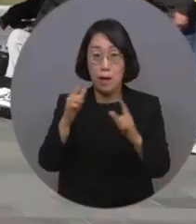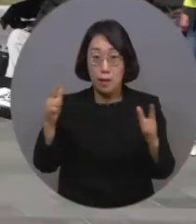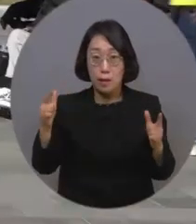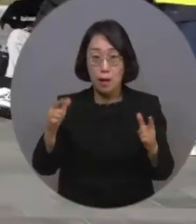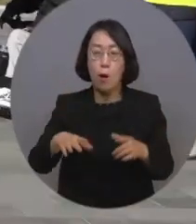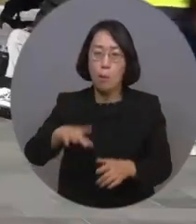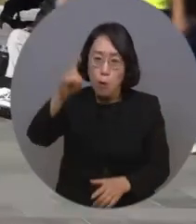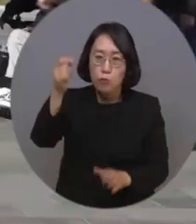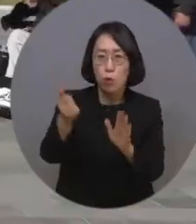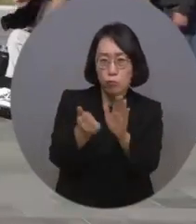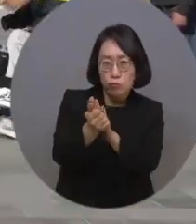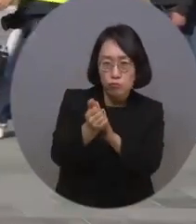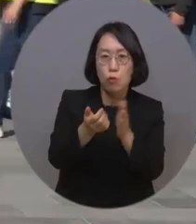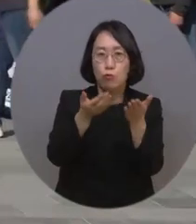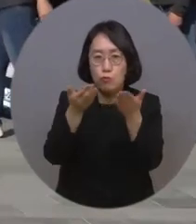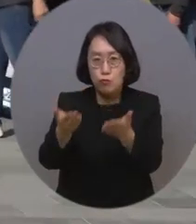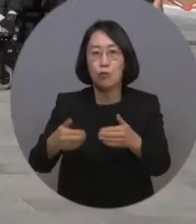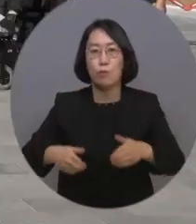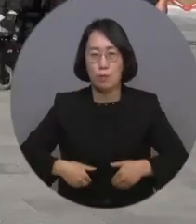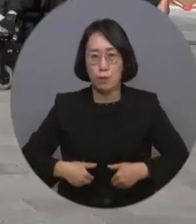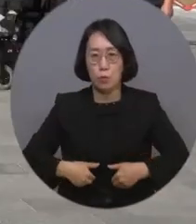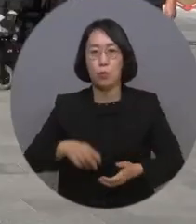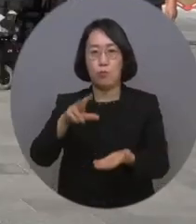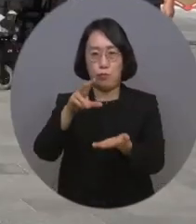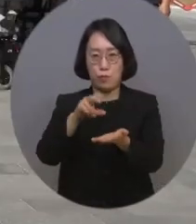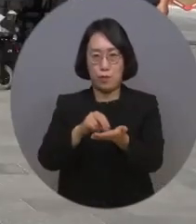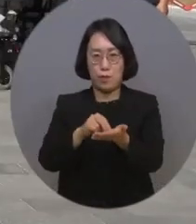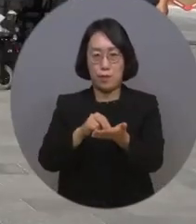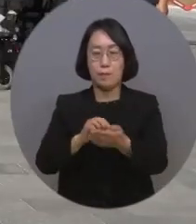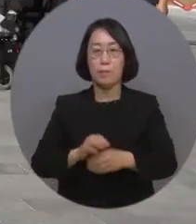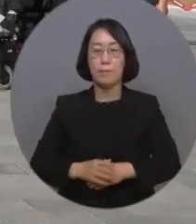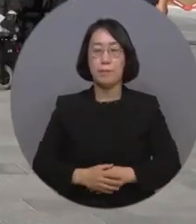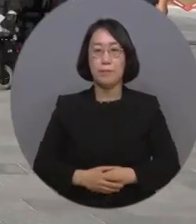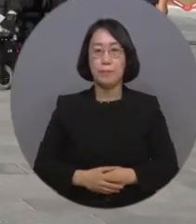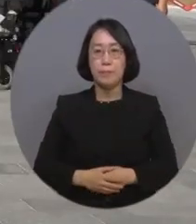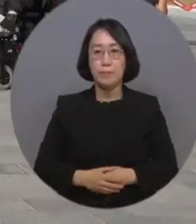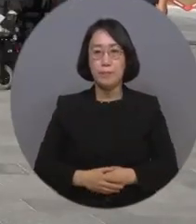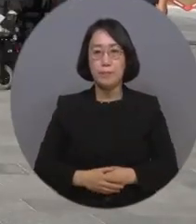우선되어야 할 과제입니다. 복지TV 경기방송 정우선입니다.